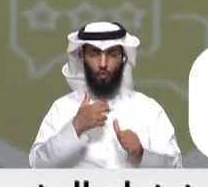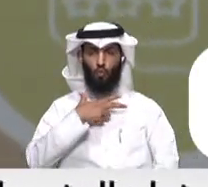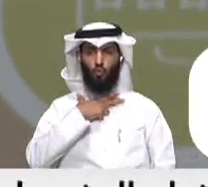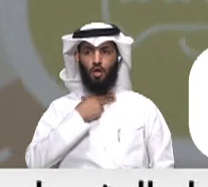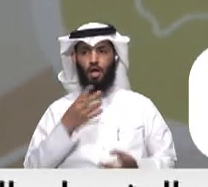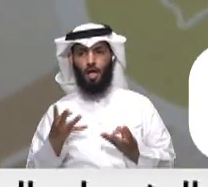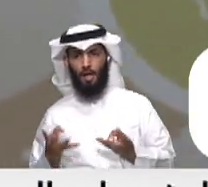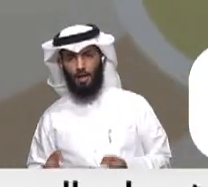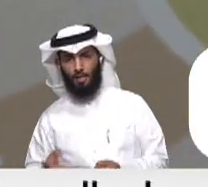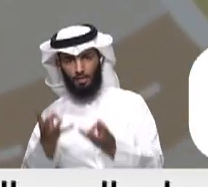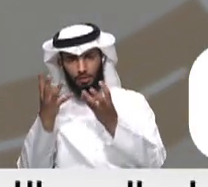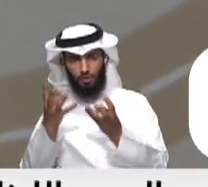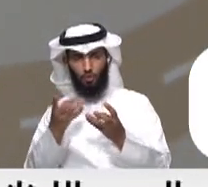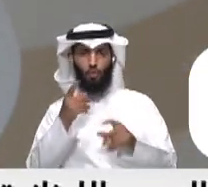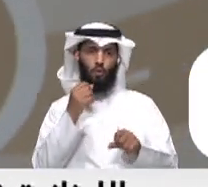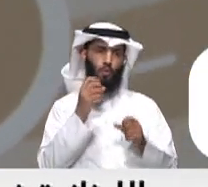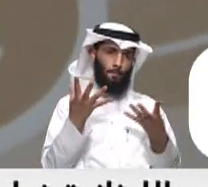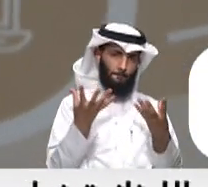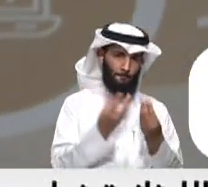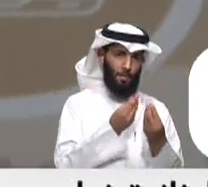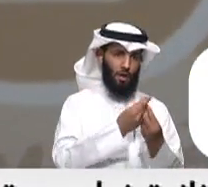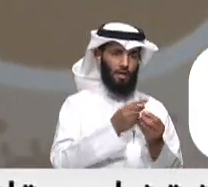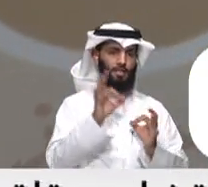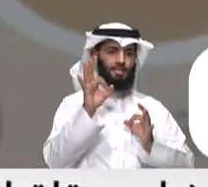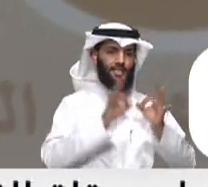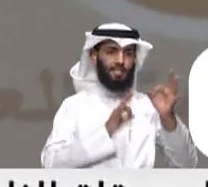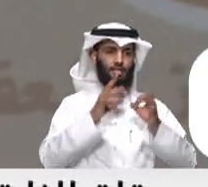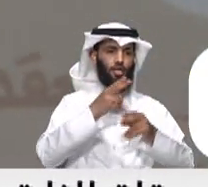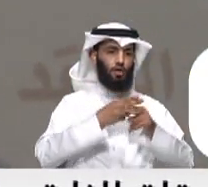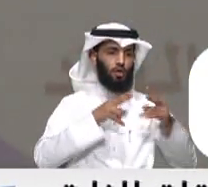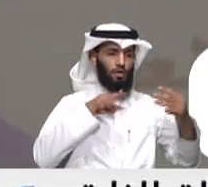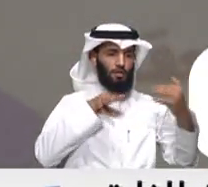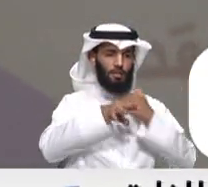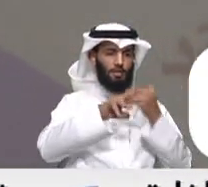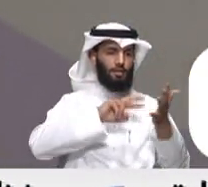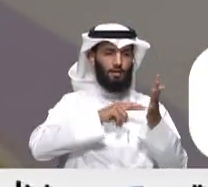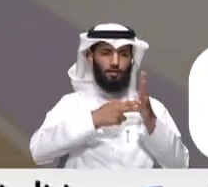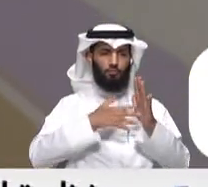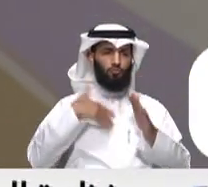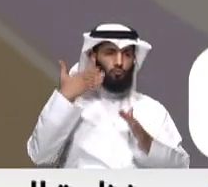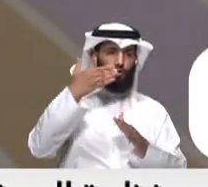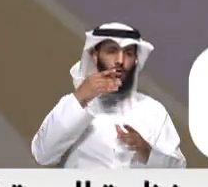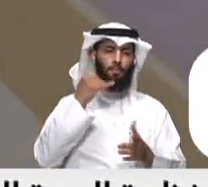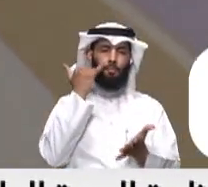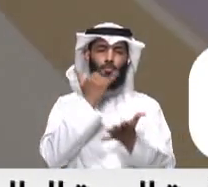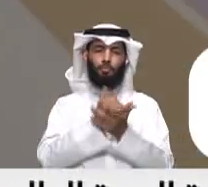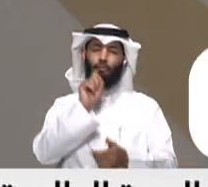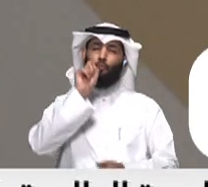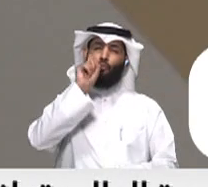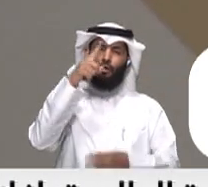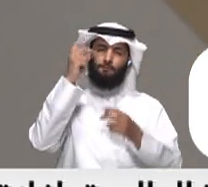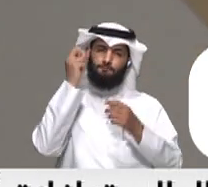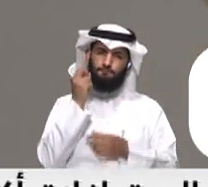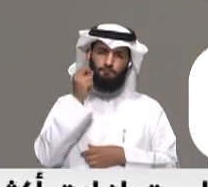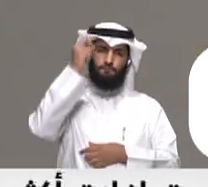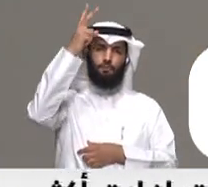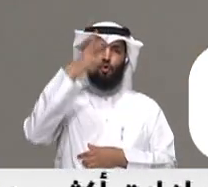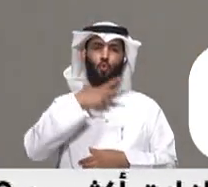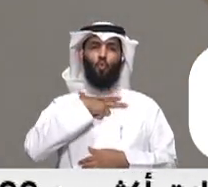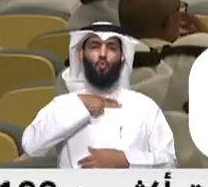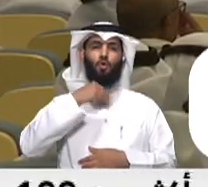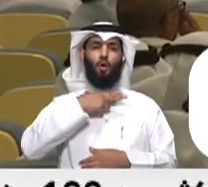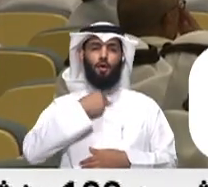الاشغال العامه مترجمه بذلك خريطه الطريق التي اتى بها مجلس الوزراء على صعيد تسريع المشاريع